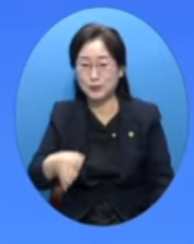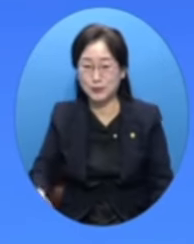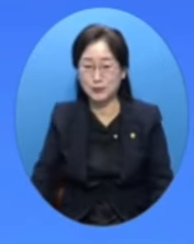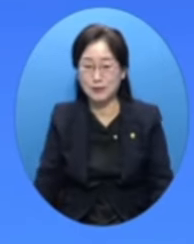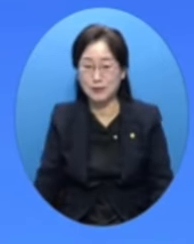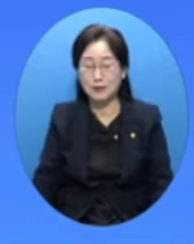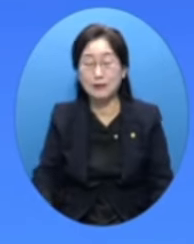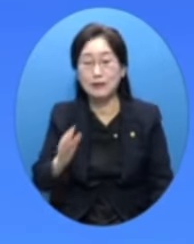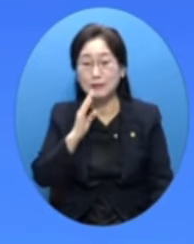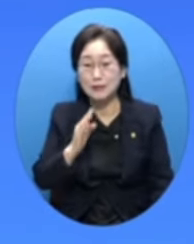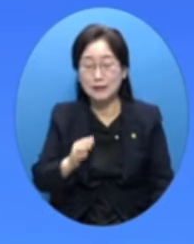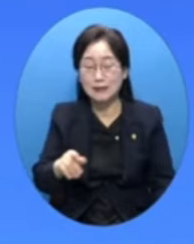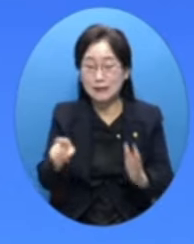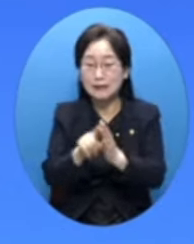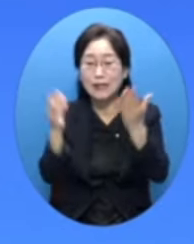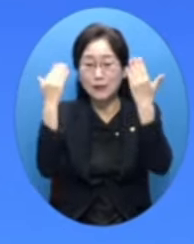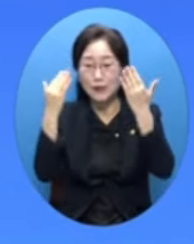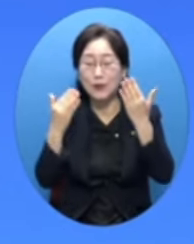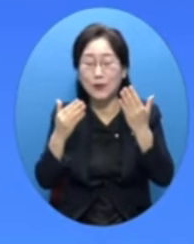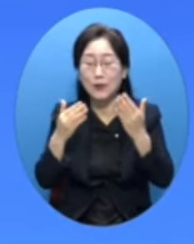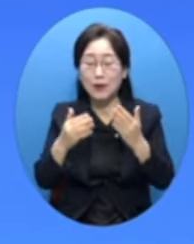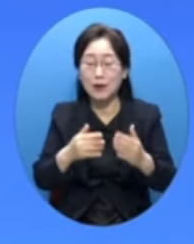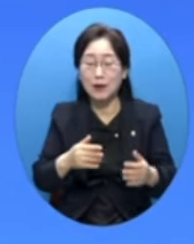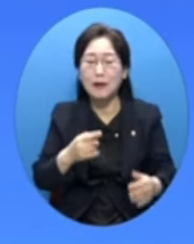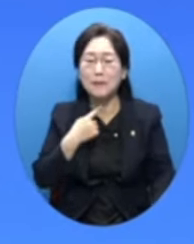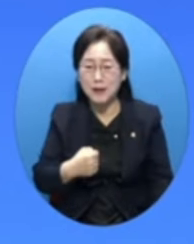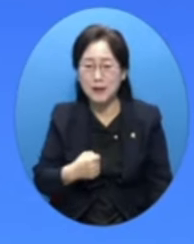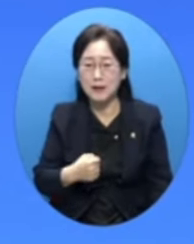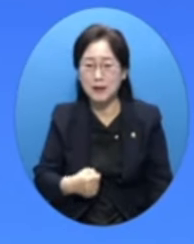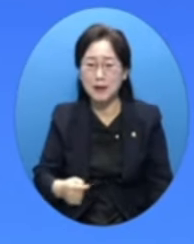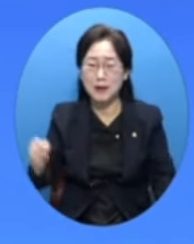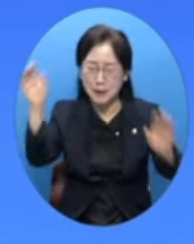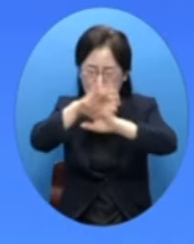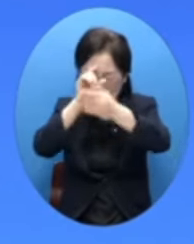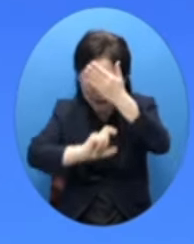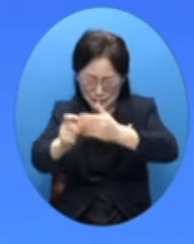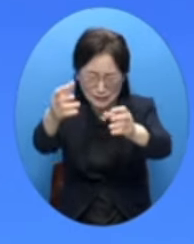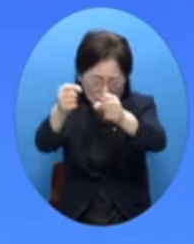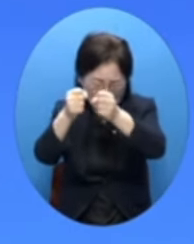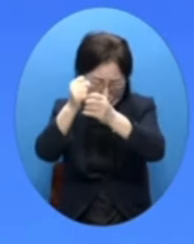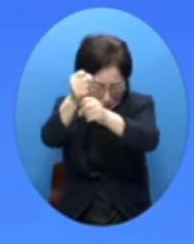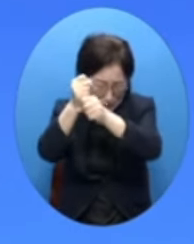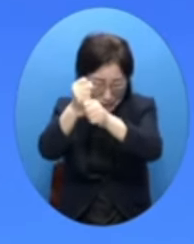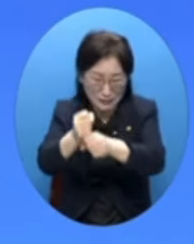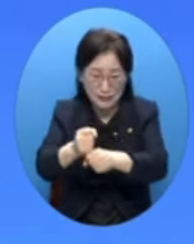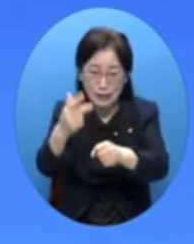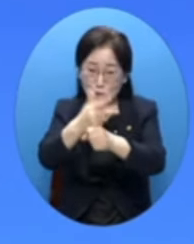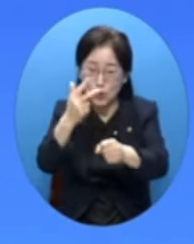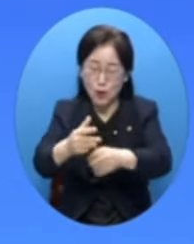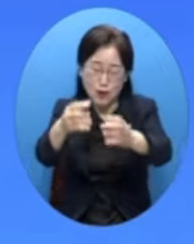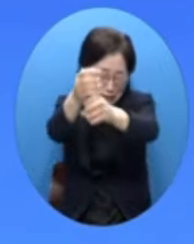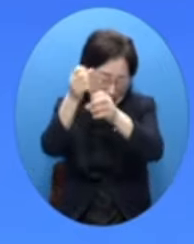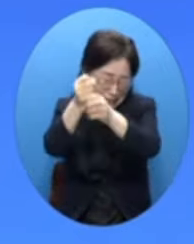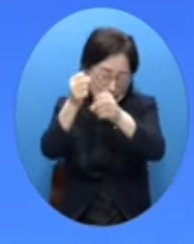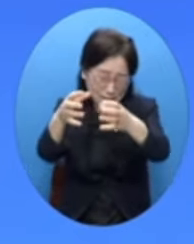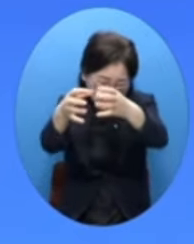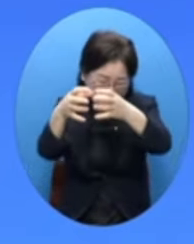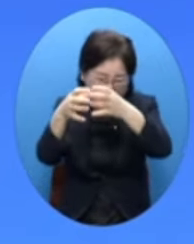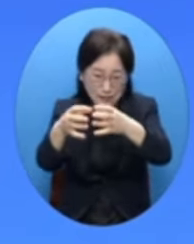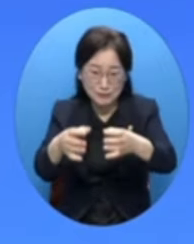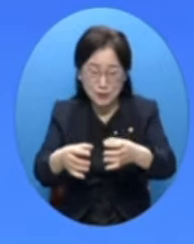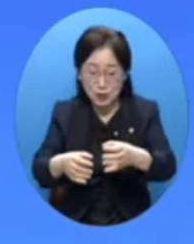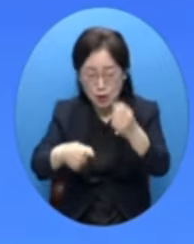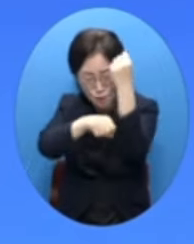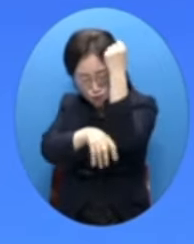웃기도 난 것에 제가 신학교 다닐 때 올라가서 화요일 밤마다 밤새면서 기도했던 기억이 나는데 7시간 아무리 흔들어도 안 뽑혀요. 워낙 산에